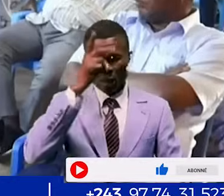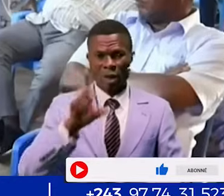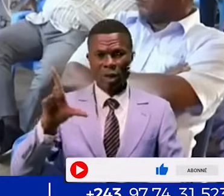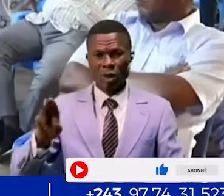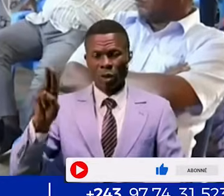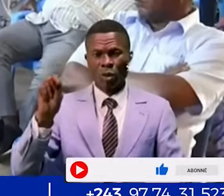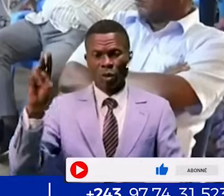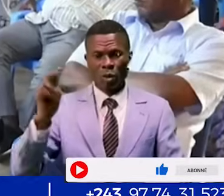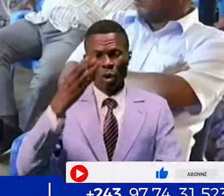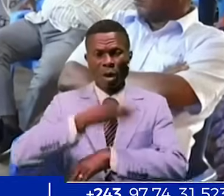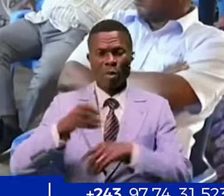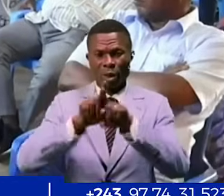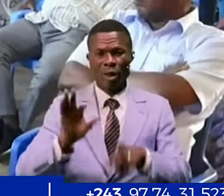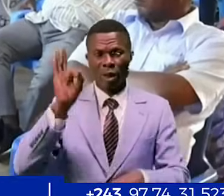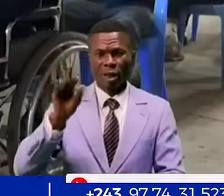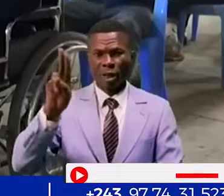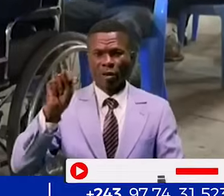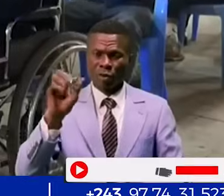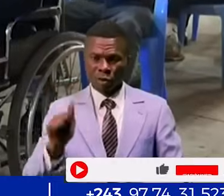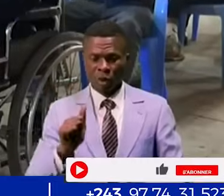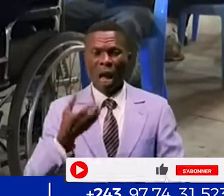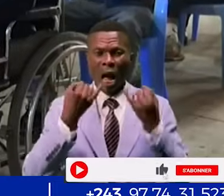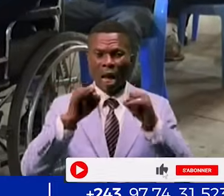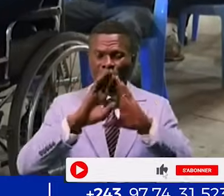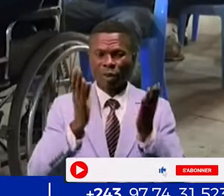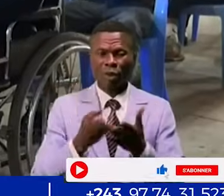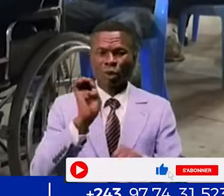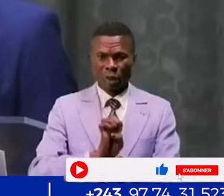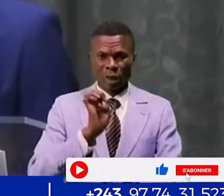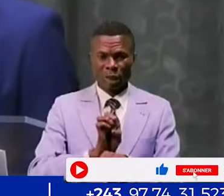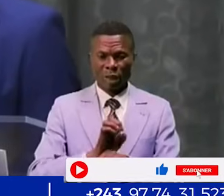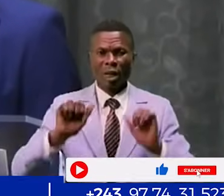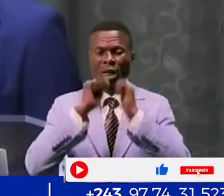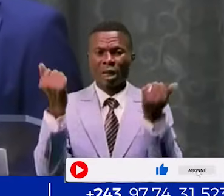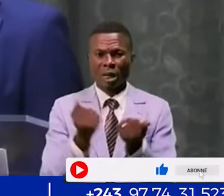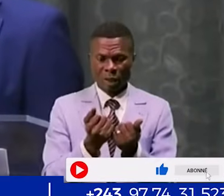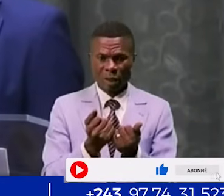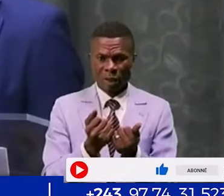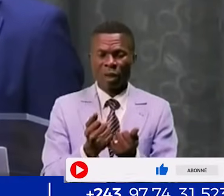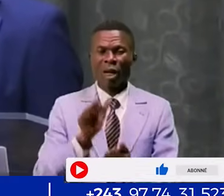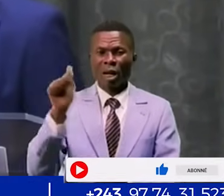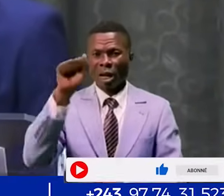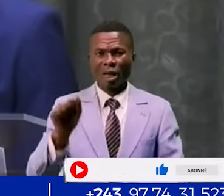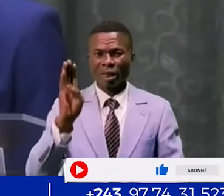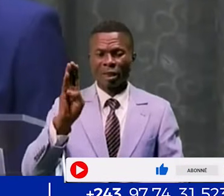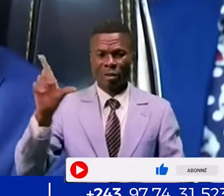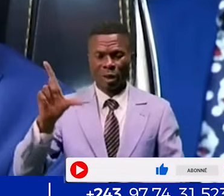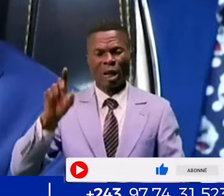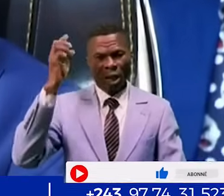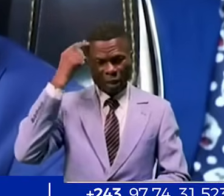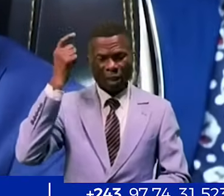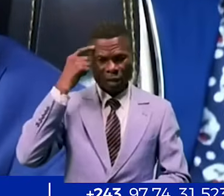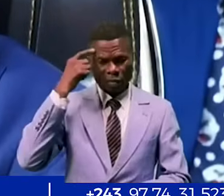Lukunga, Moamba et Funa. Il est question de rappeler aux églises, des associations sans but lucratif, leurs obligations